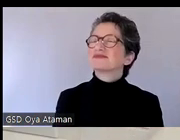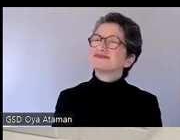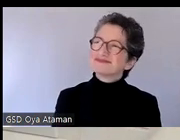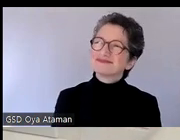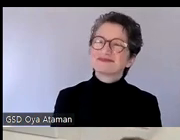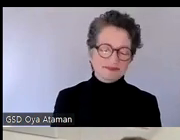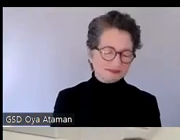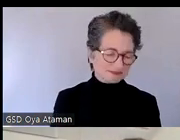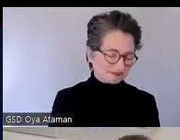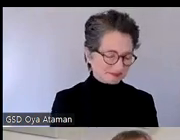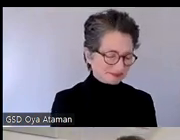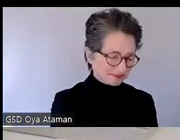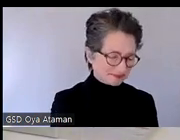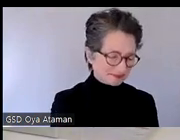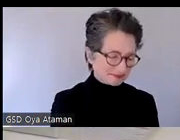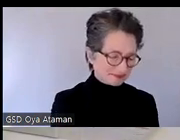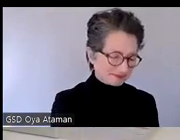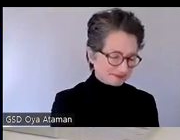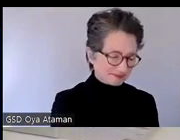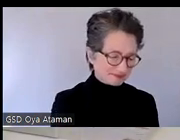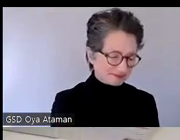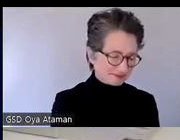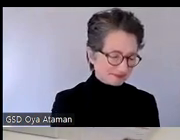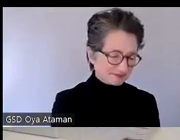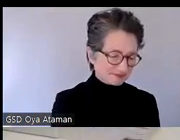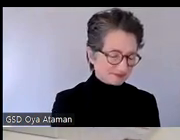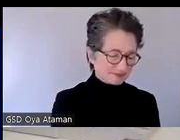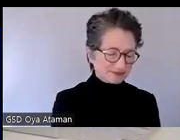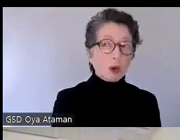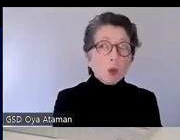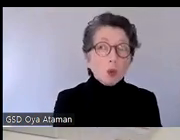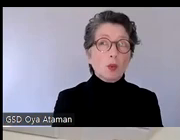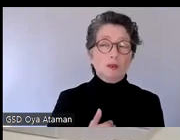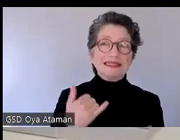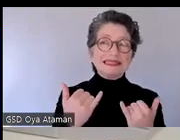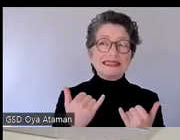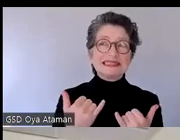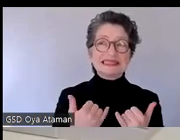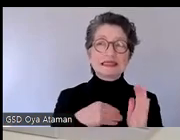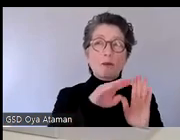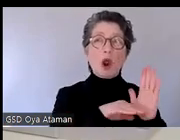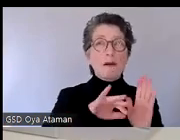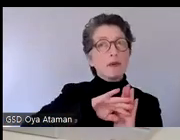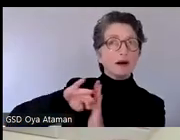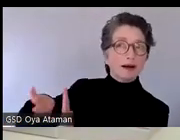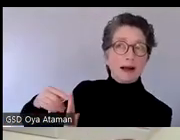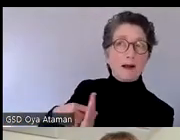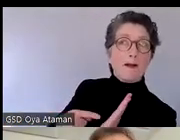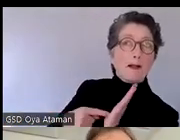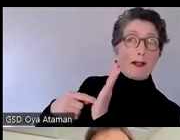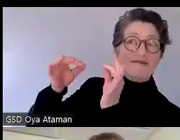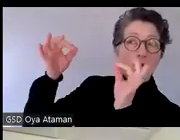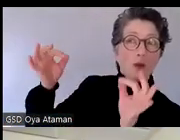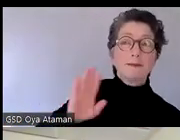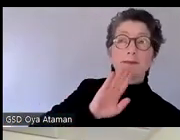Danke, ja. Ich mache jetzt etwas außerplanmäßiges. Ich zeige euch jetzt gleich mal die Folie, wo ihr